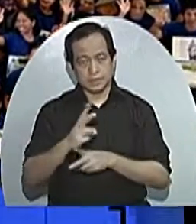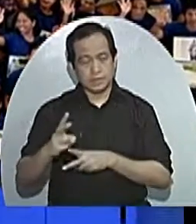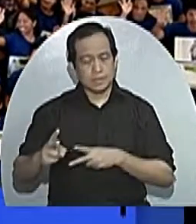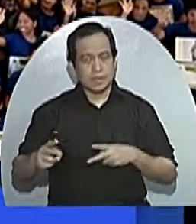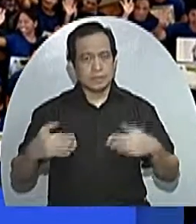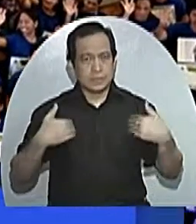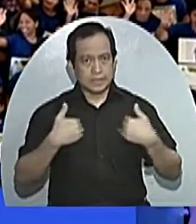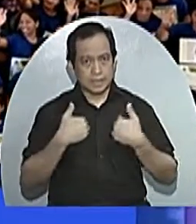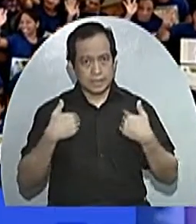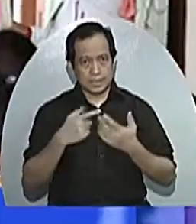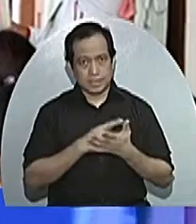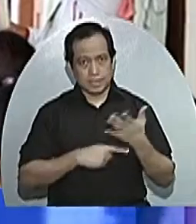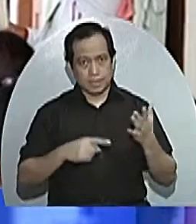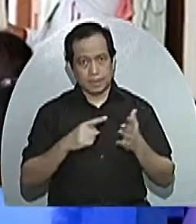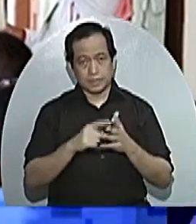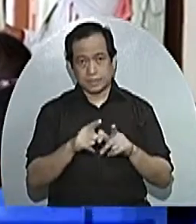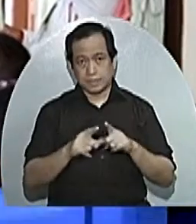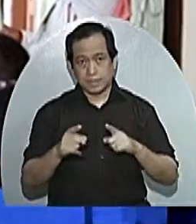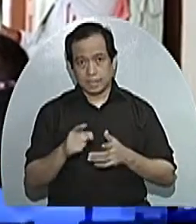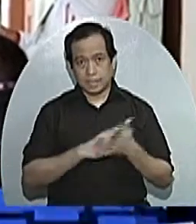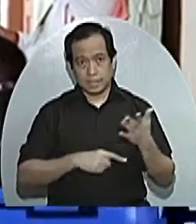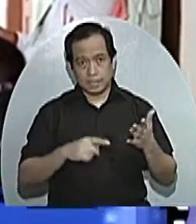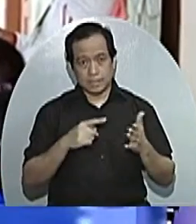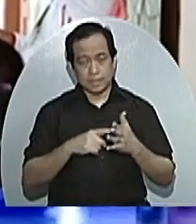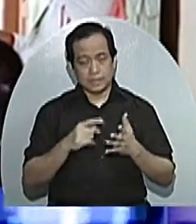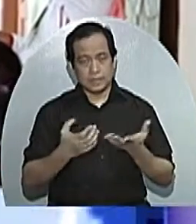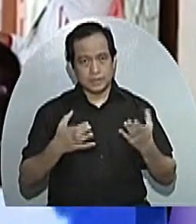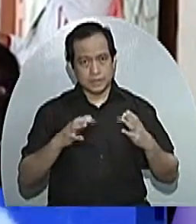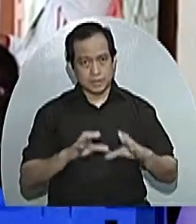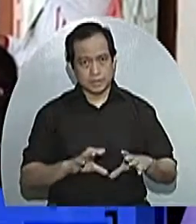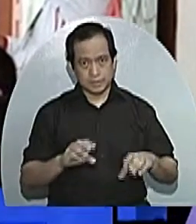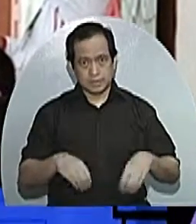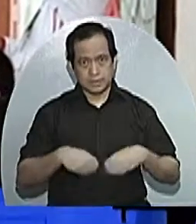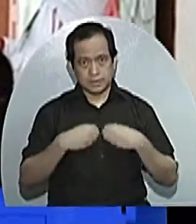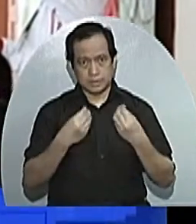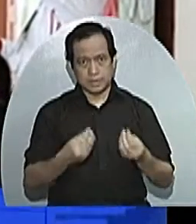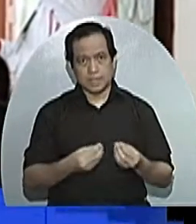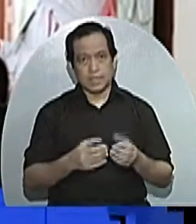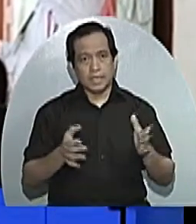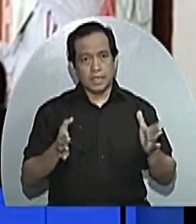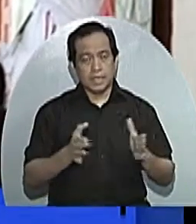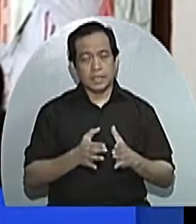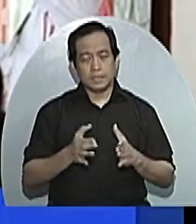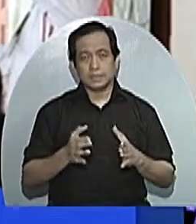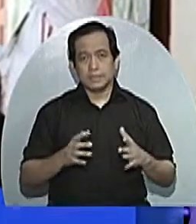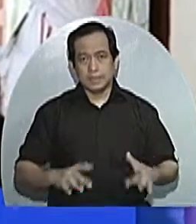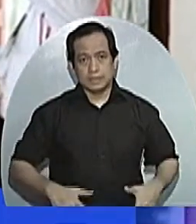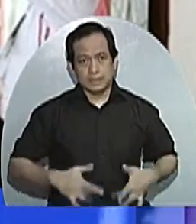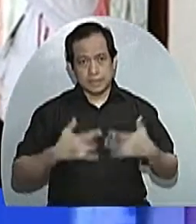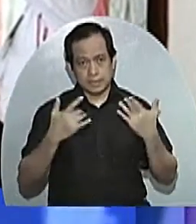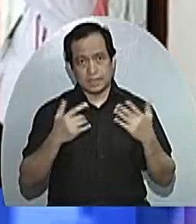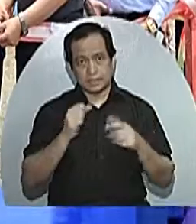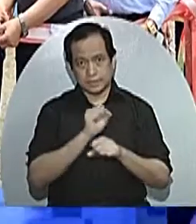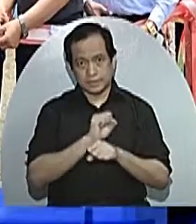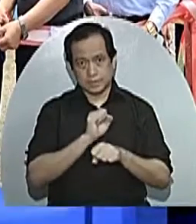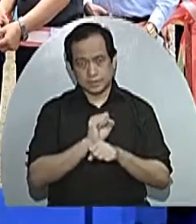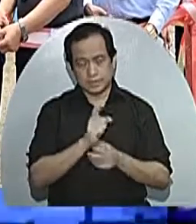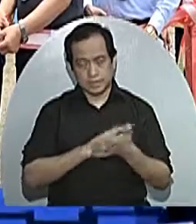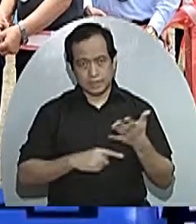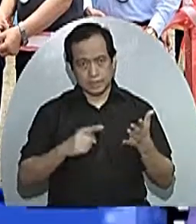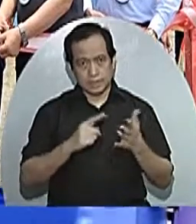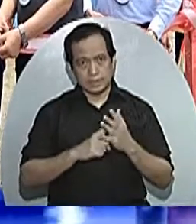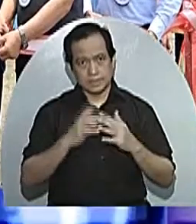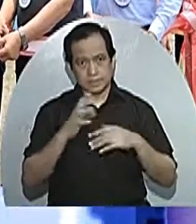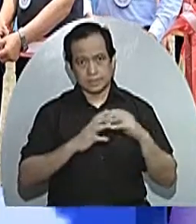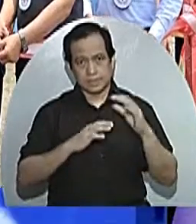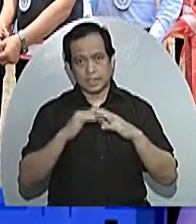pangangalaga ng mga hayop. Pagkakataon din ito para sila ay magkaroon ng maliit na kabuhayan. Nariyan